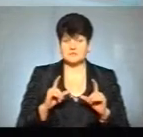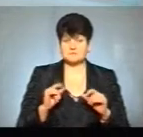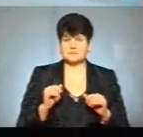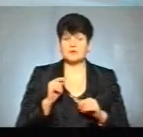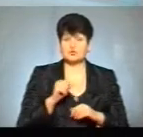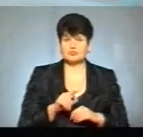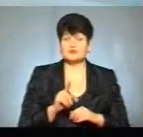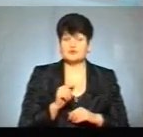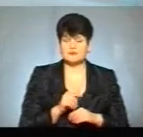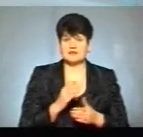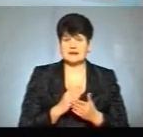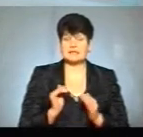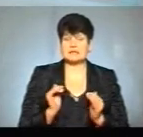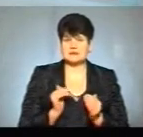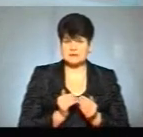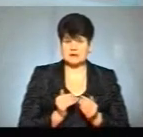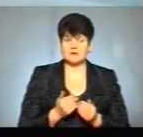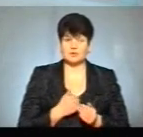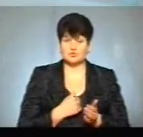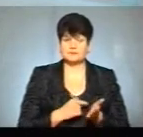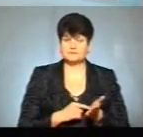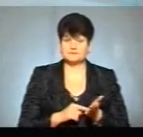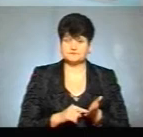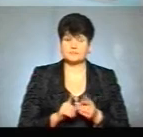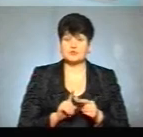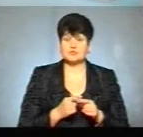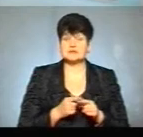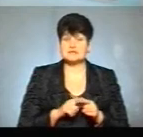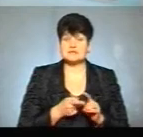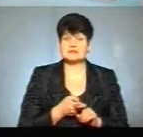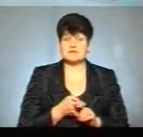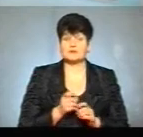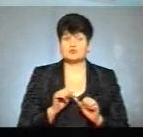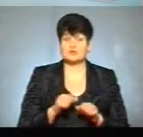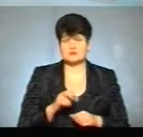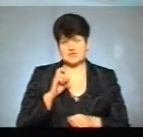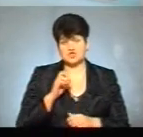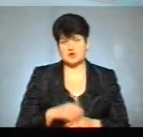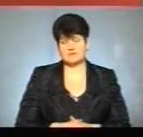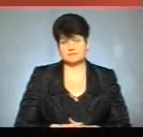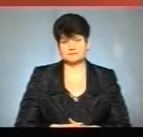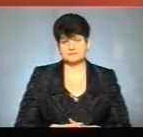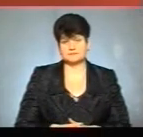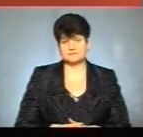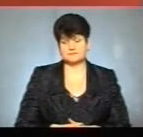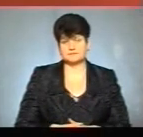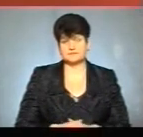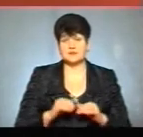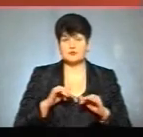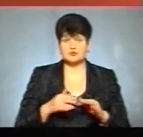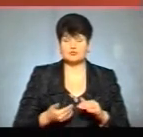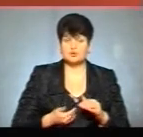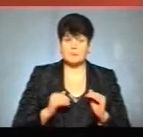він є занизький. Але ще раз хочу наголосити, що це напряму залежить від можливостей держави. Діючі